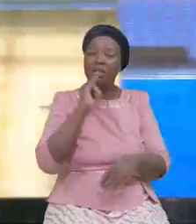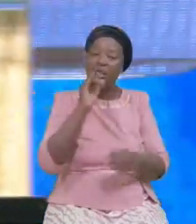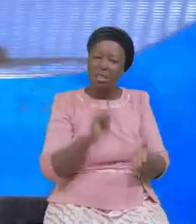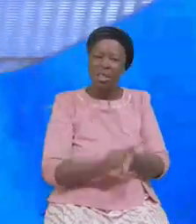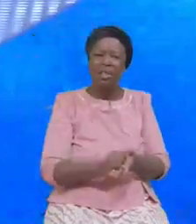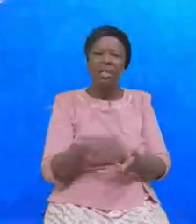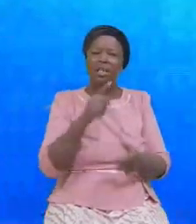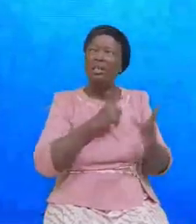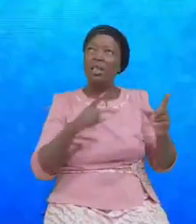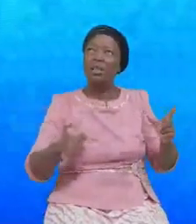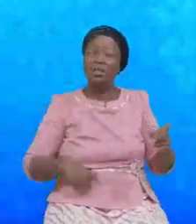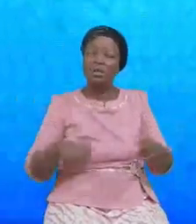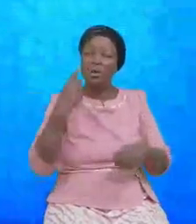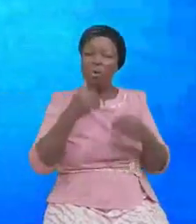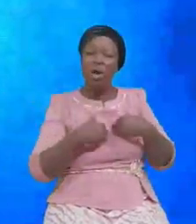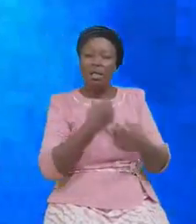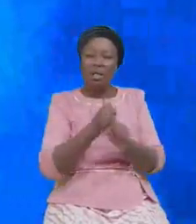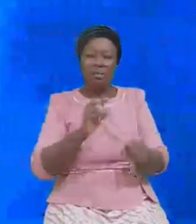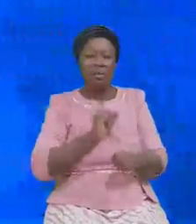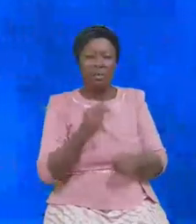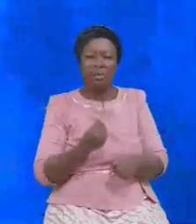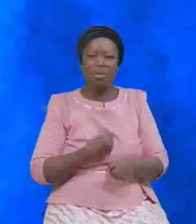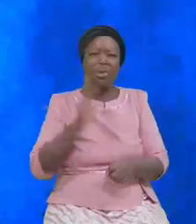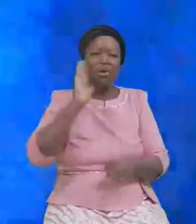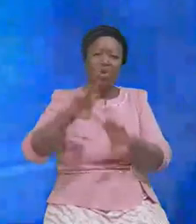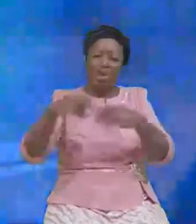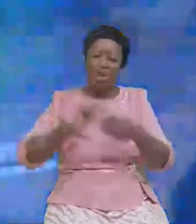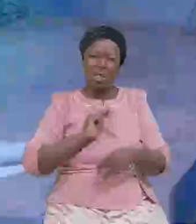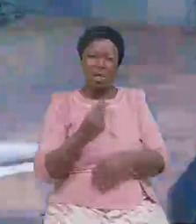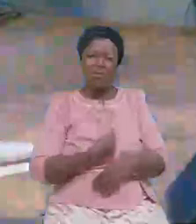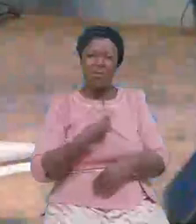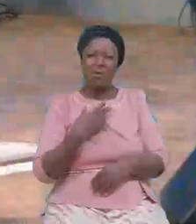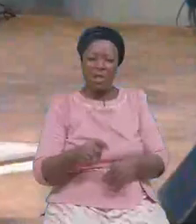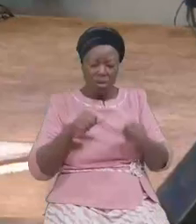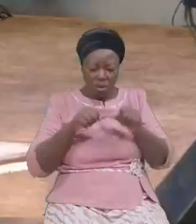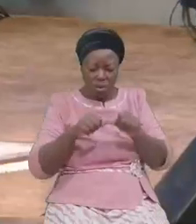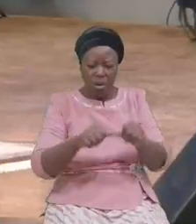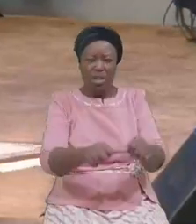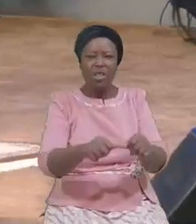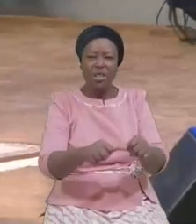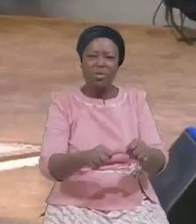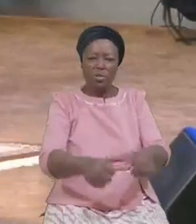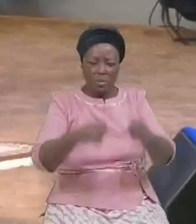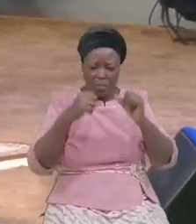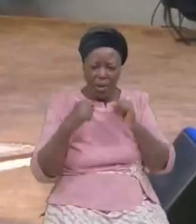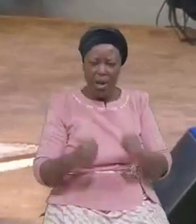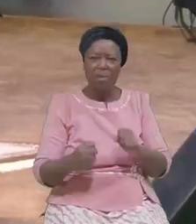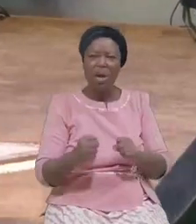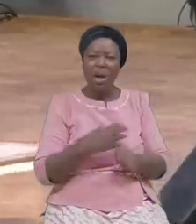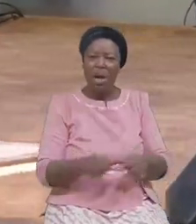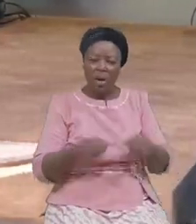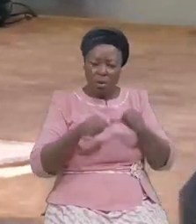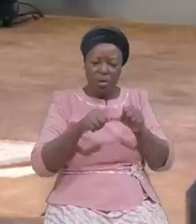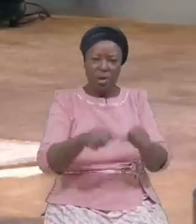Seigneur qui nous a sauvés continue de nous donner la constante puissance et la force